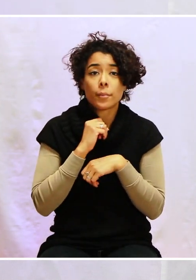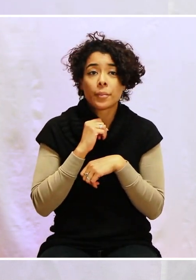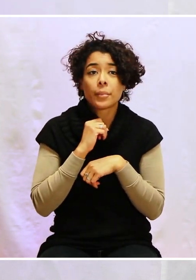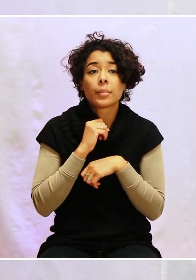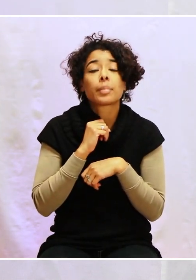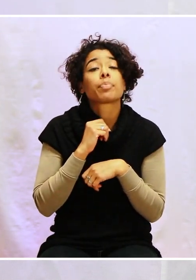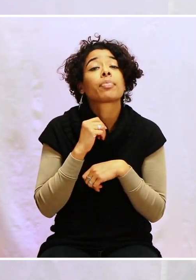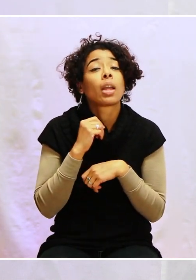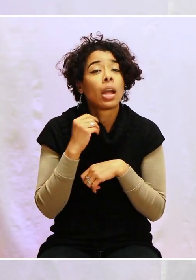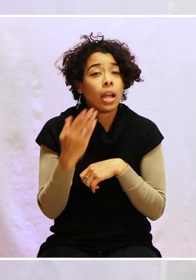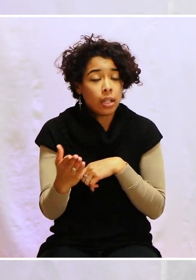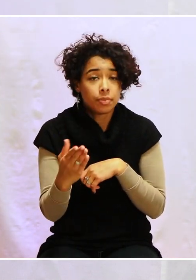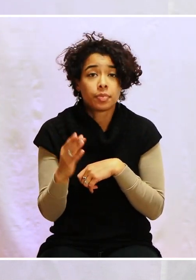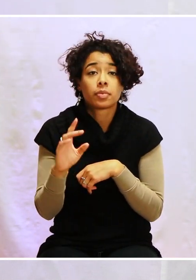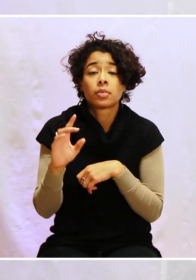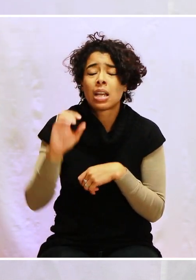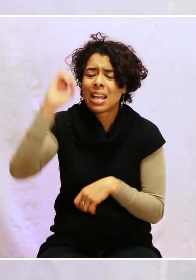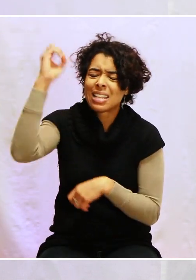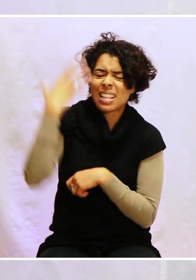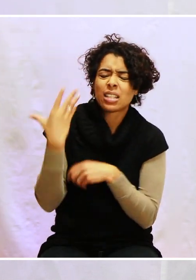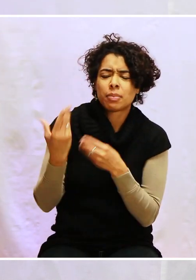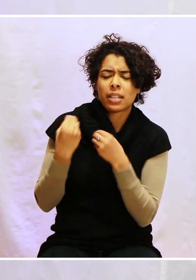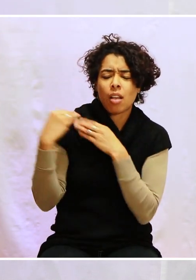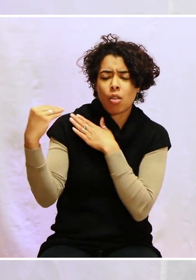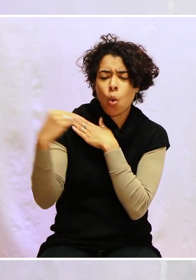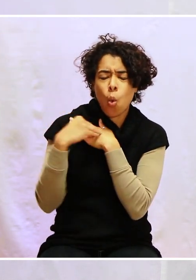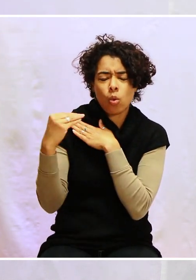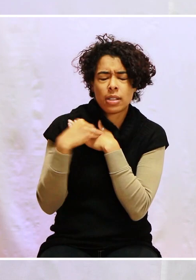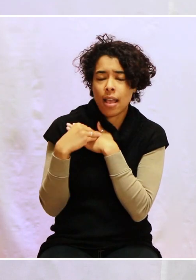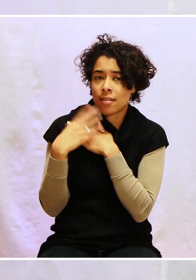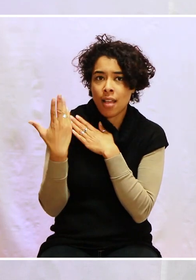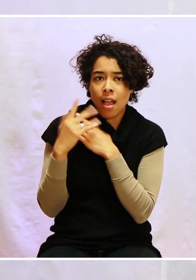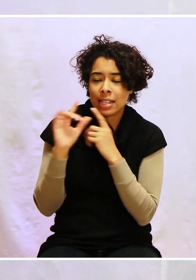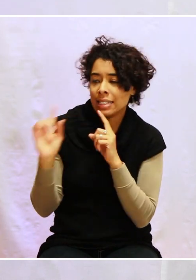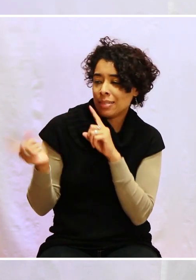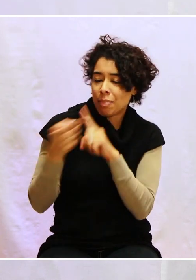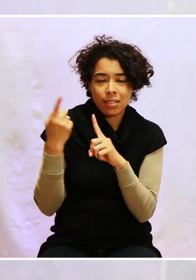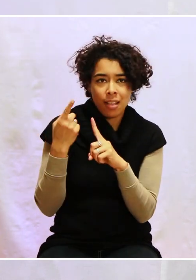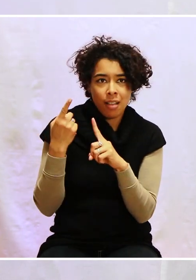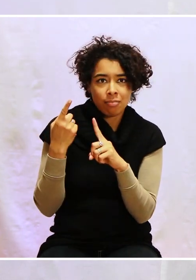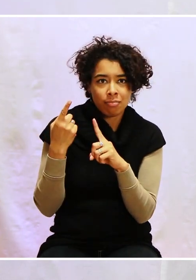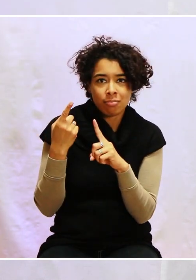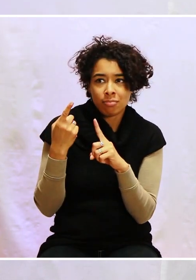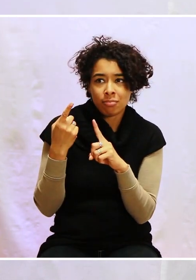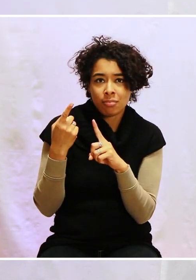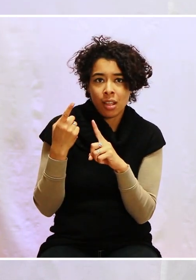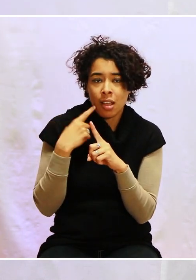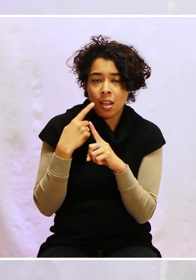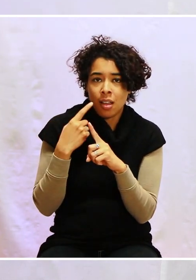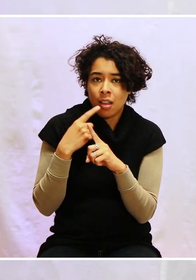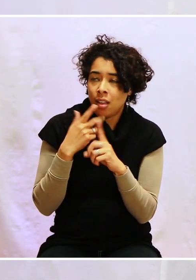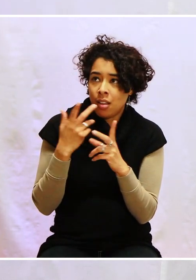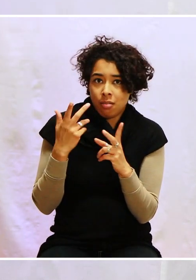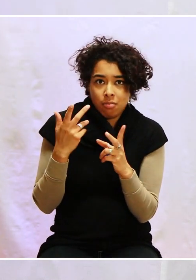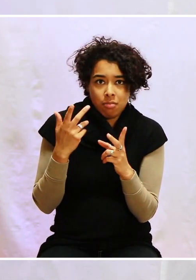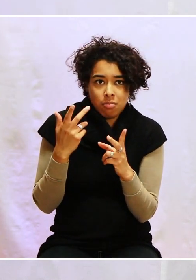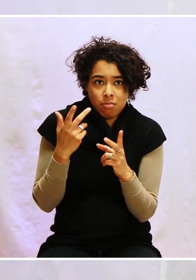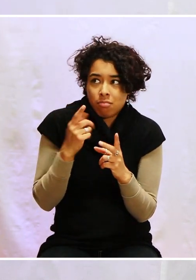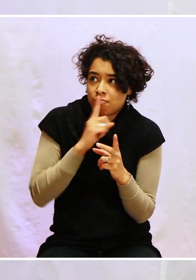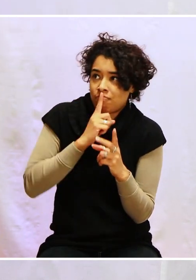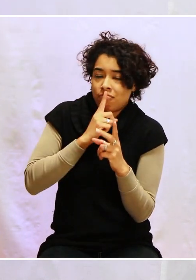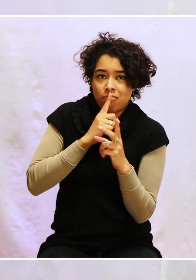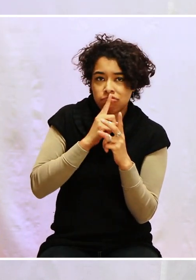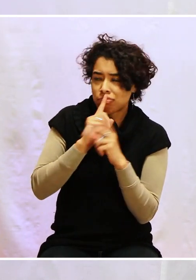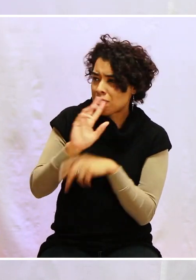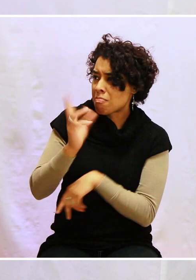Quand nous recevons le conseil du Saint-Esprit, c'est un conseil tellement particulier, spécial, On ne peut pas revenir dessus, c'est parfait.